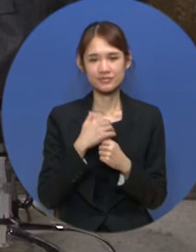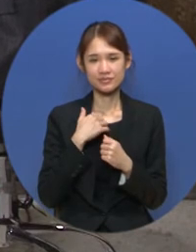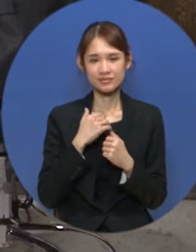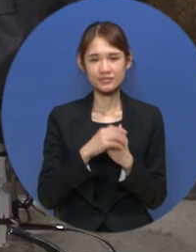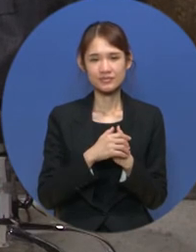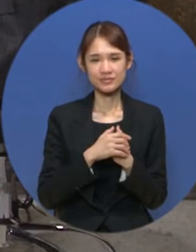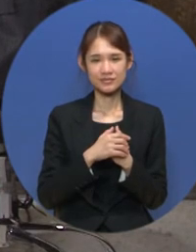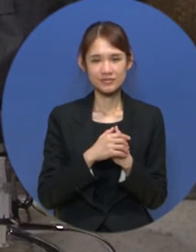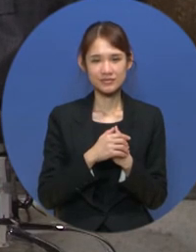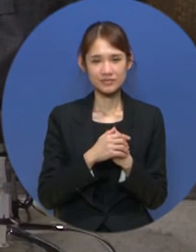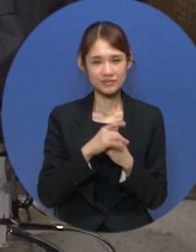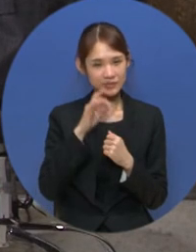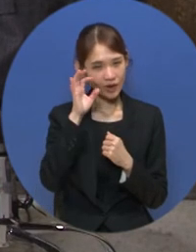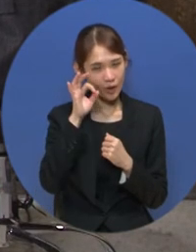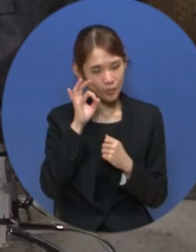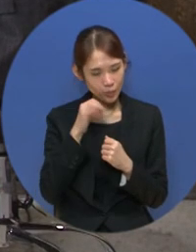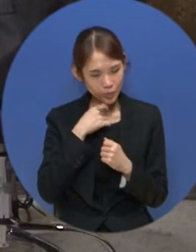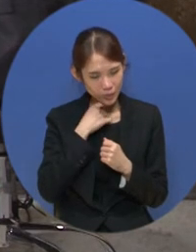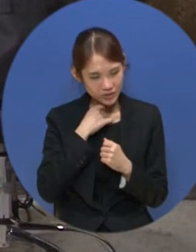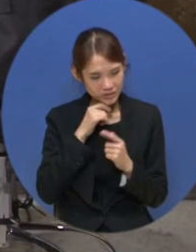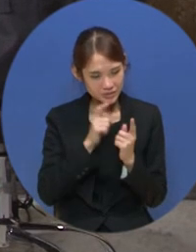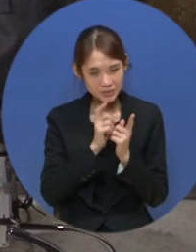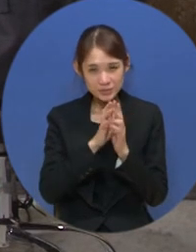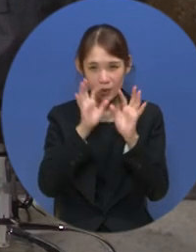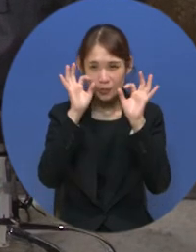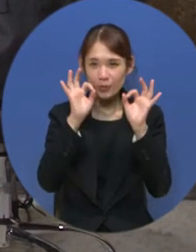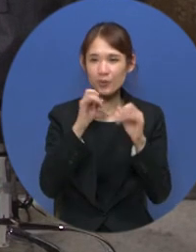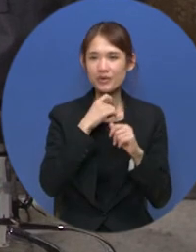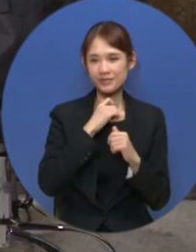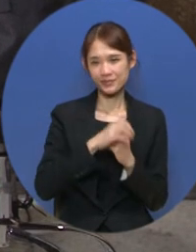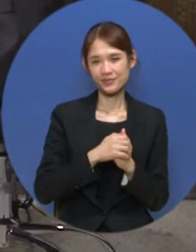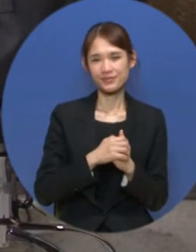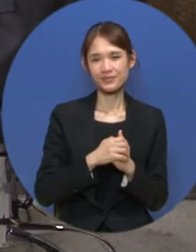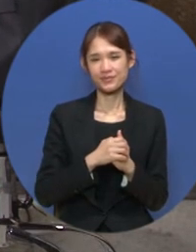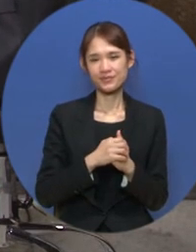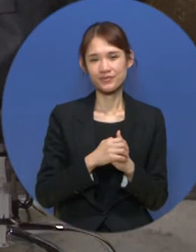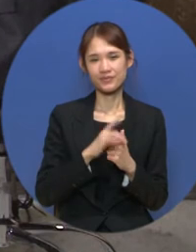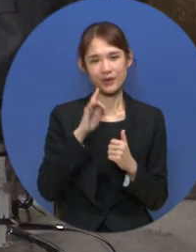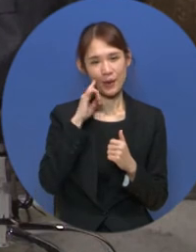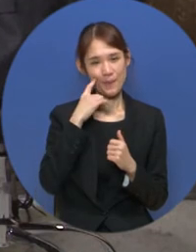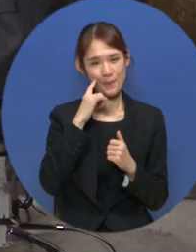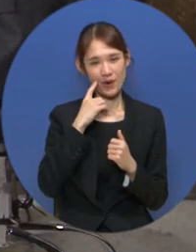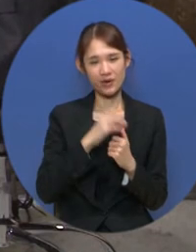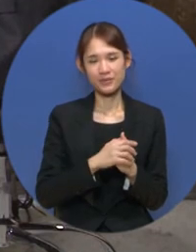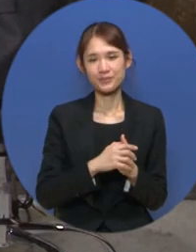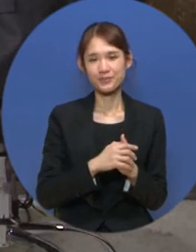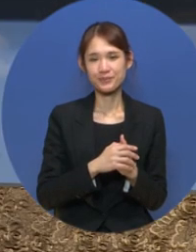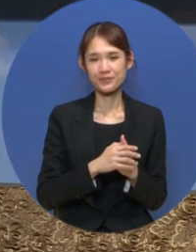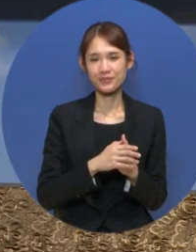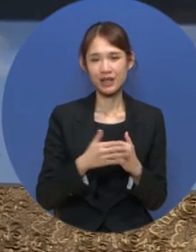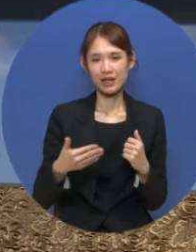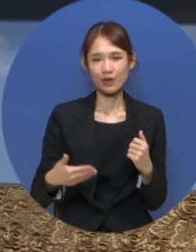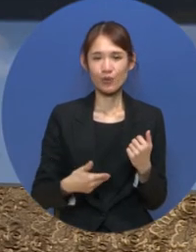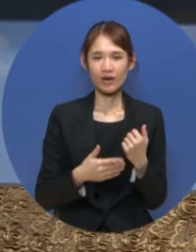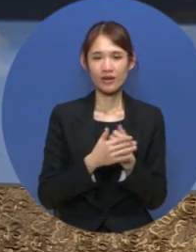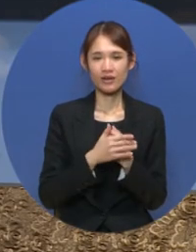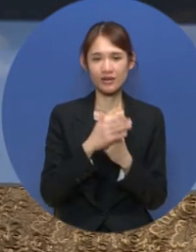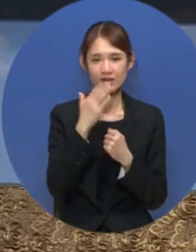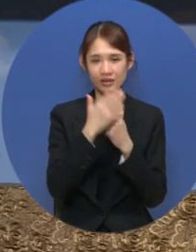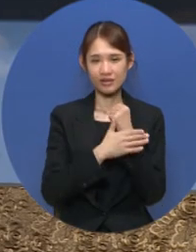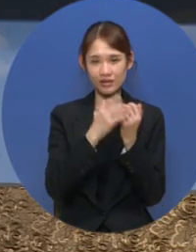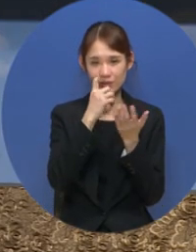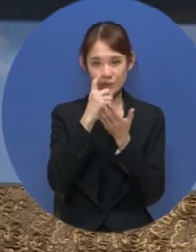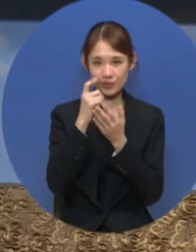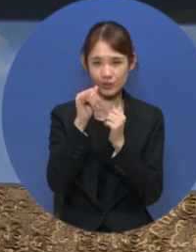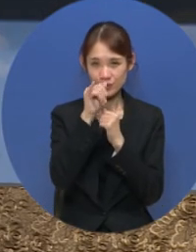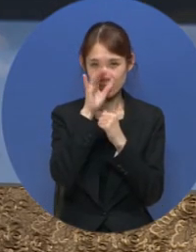너무 저도 한번 실제로 봐보고 싶은 생각이 드네요. 예뻐요, 되게. 아마 그 모델이 찍은 옷이